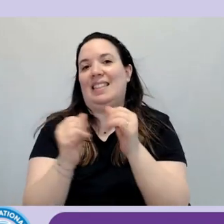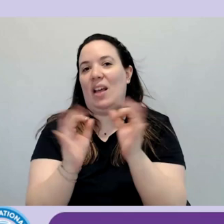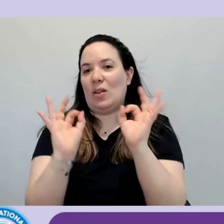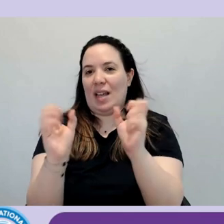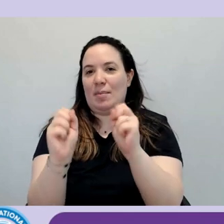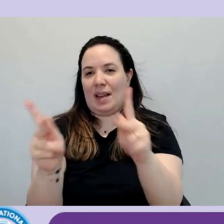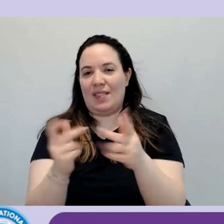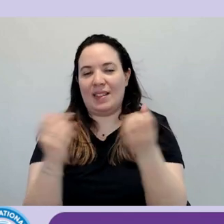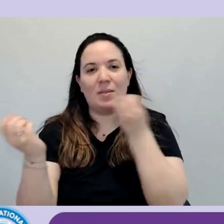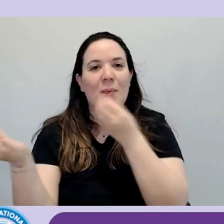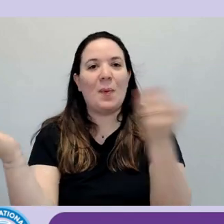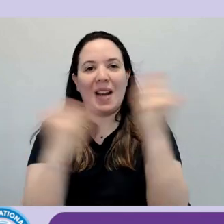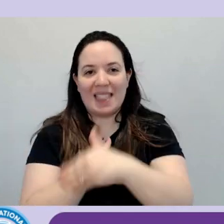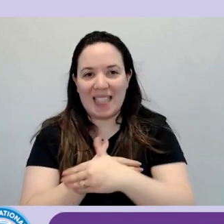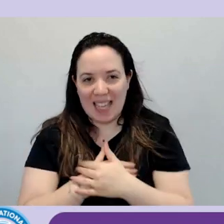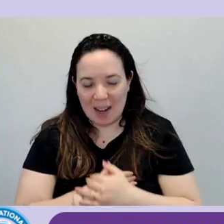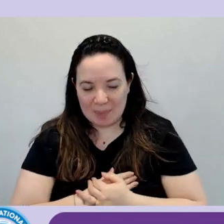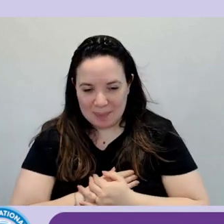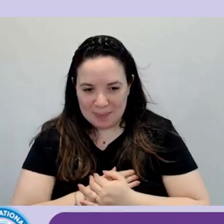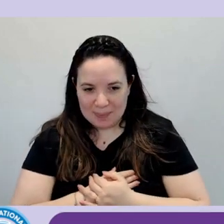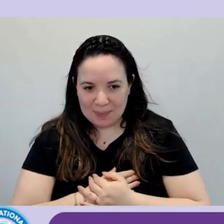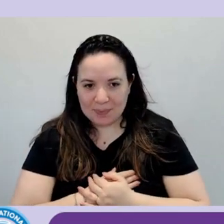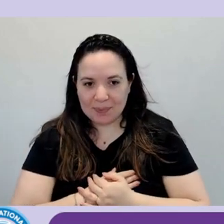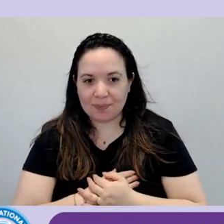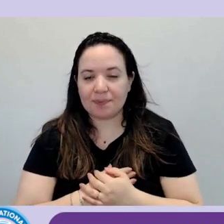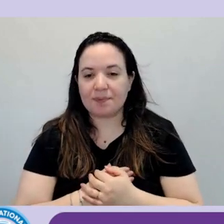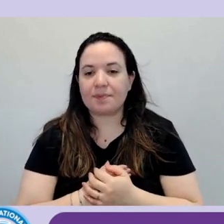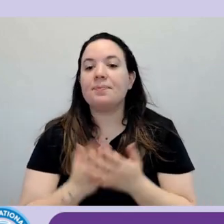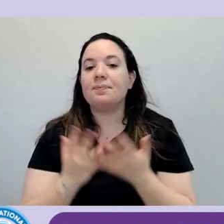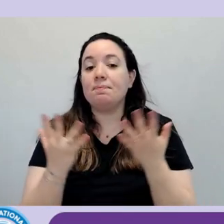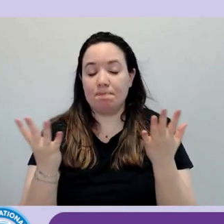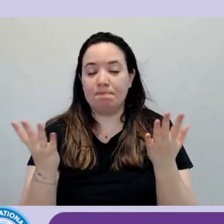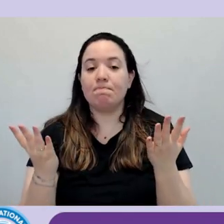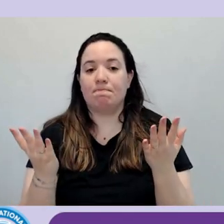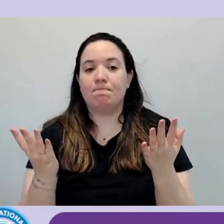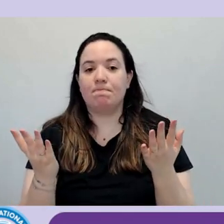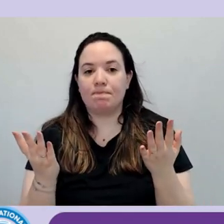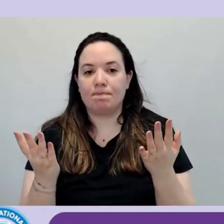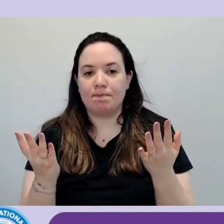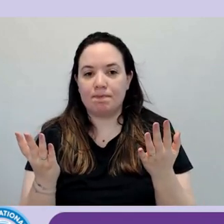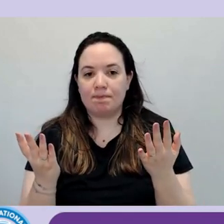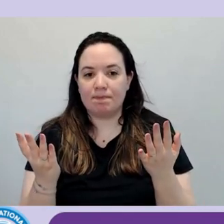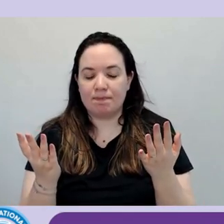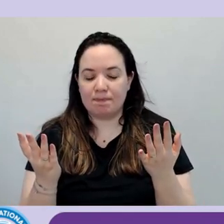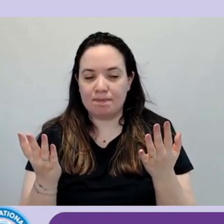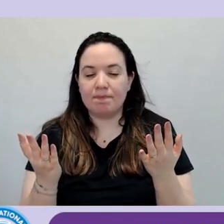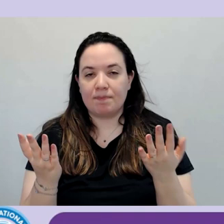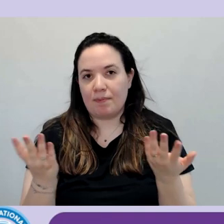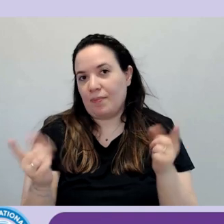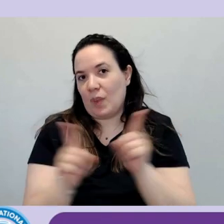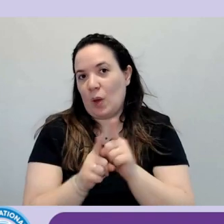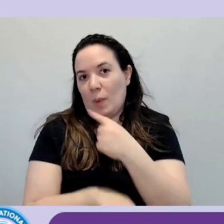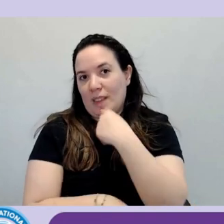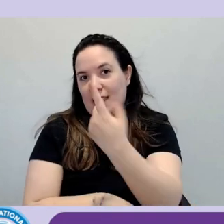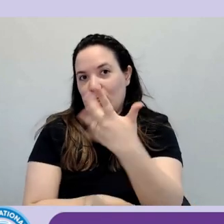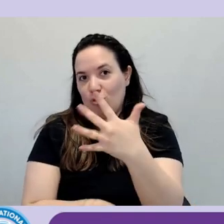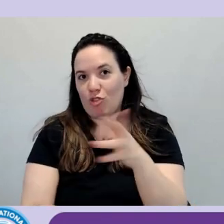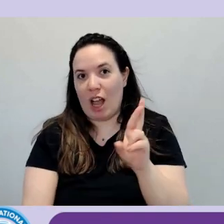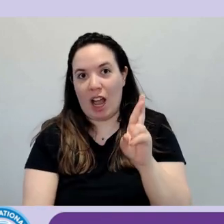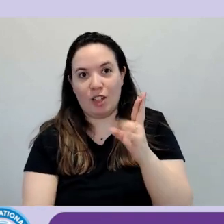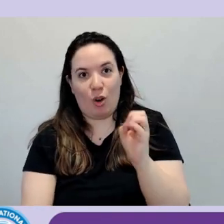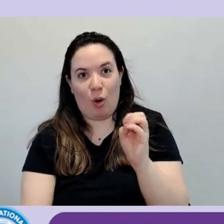perfetto Buonasera eh Dunque sì Eh allora come ha spiegato Roberto